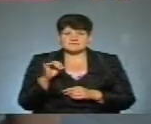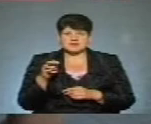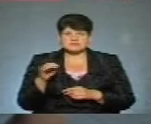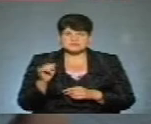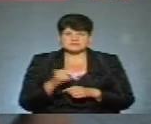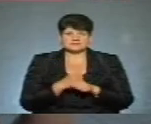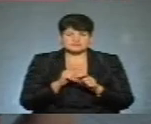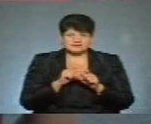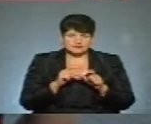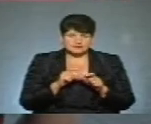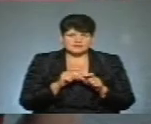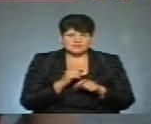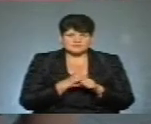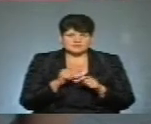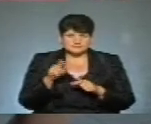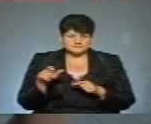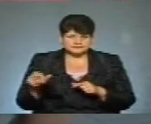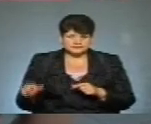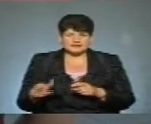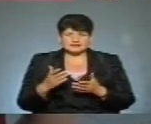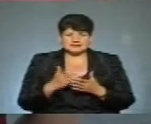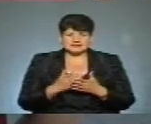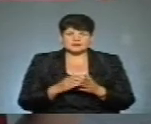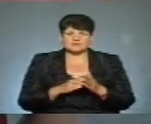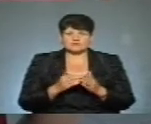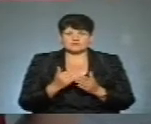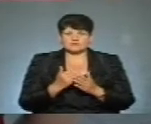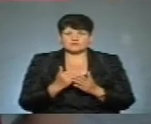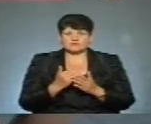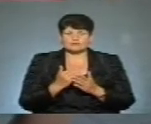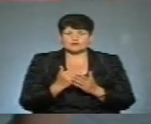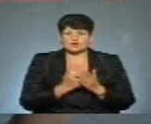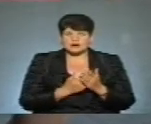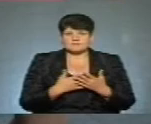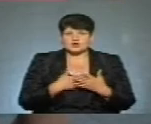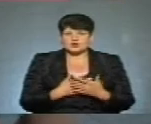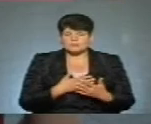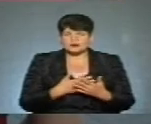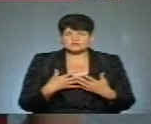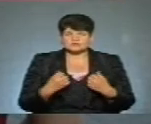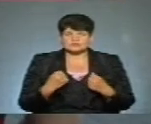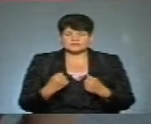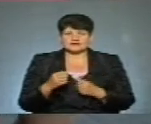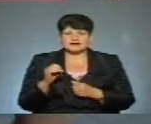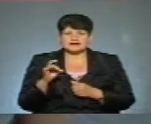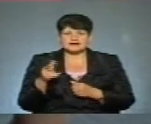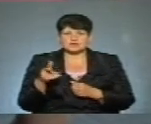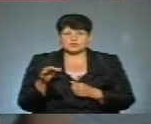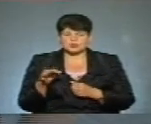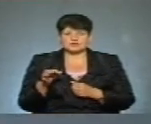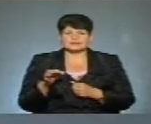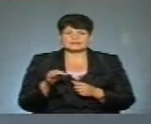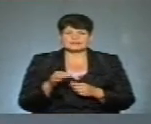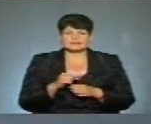парамедицина. Крім того, є магістерська програма громадського здоров'я і фізична терапія, ерготерапія, бакалавр та